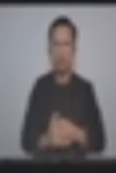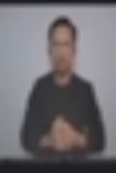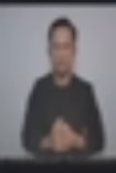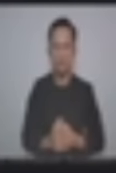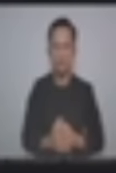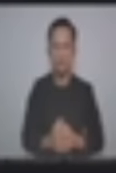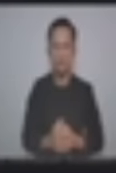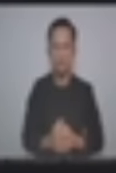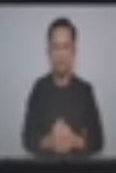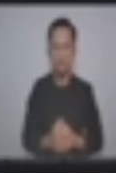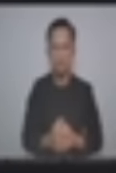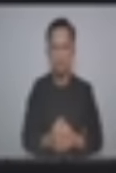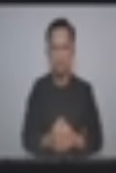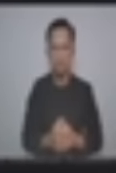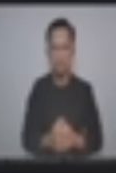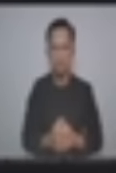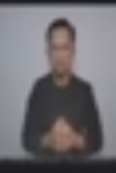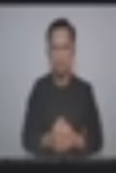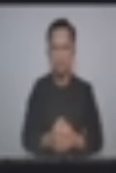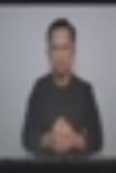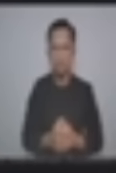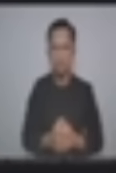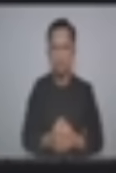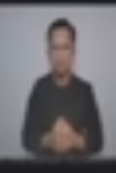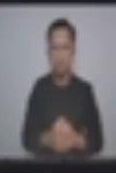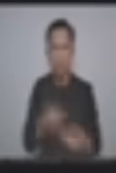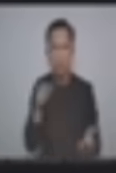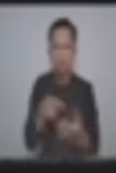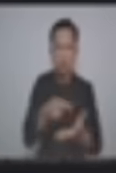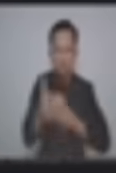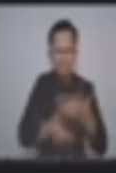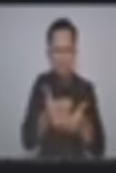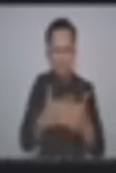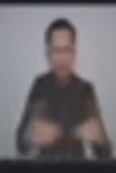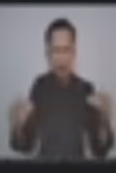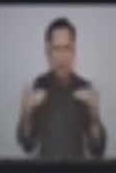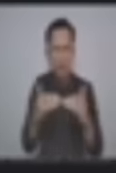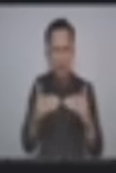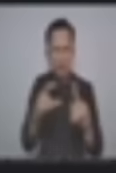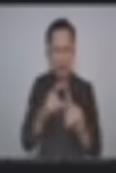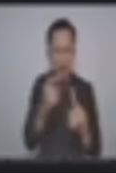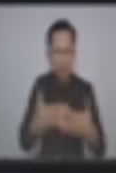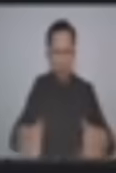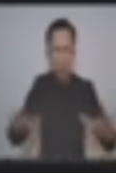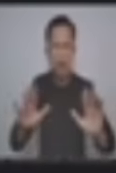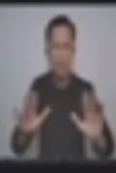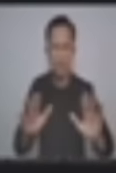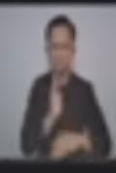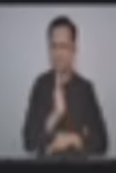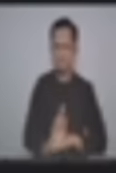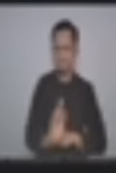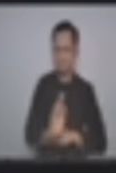berintegritas bahwa salah satu kunci untuk mewujudkan penyelenggaraan pemilu yang berkeadilan ratis dan berintegritas tersebut adalah